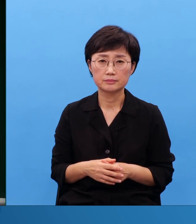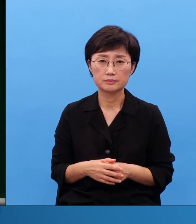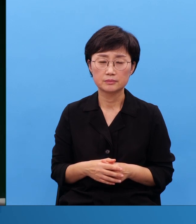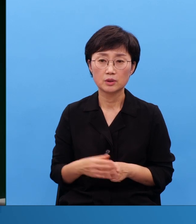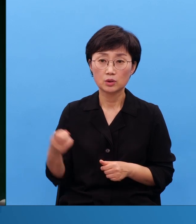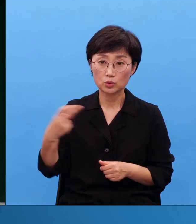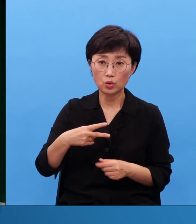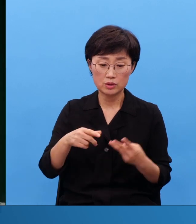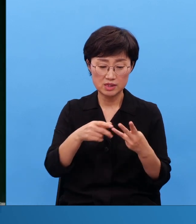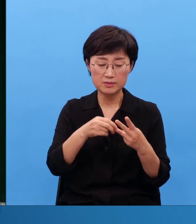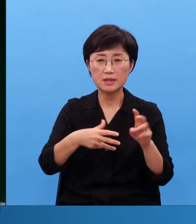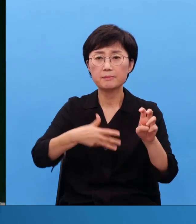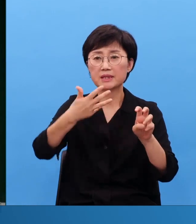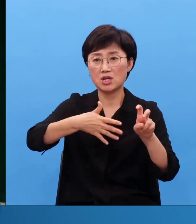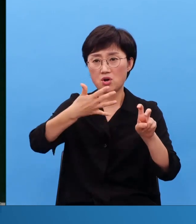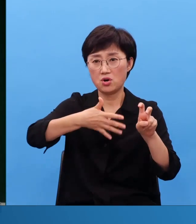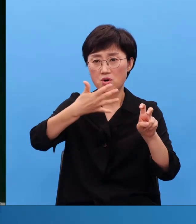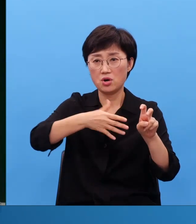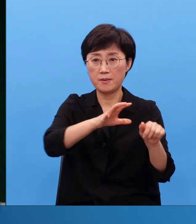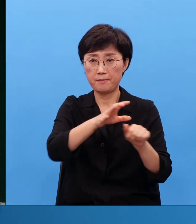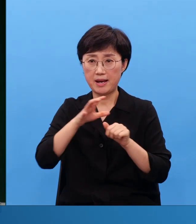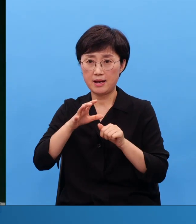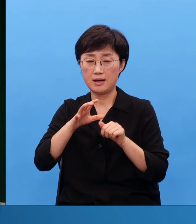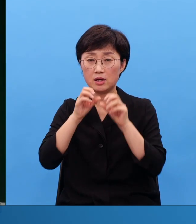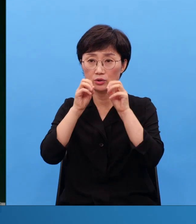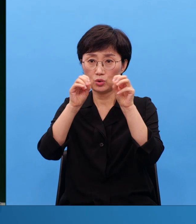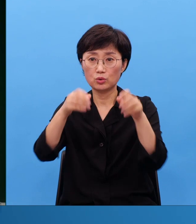미대 전략이죠.